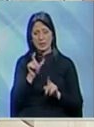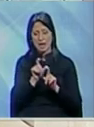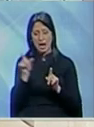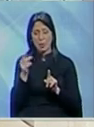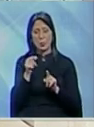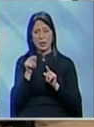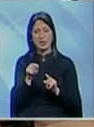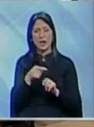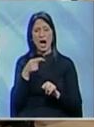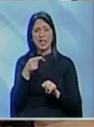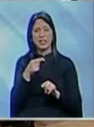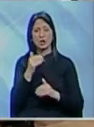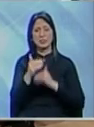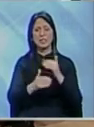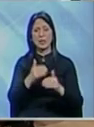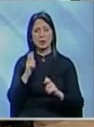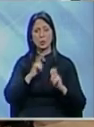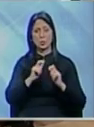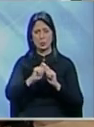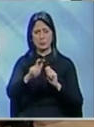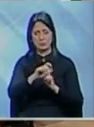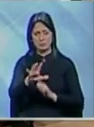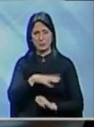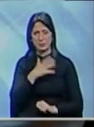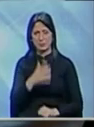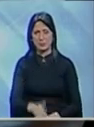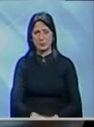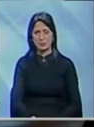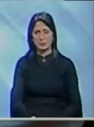გამოყოფილი თანხებით ათასობით წარმატებული სტუდენტი დაფინანსდა.